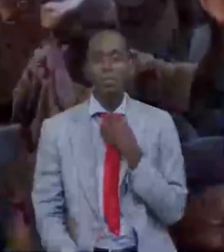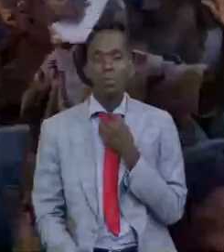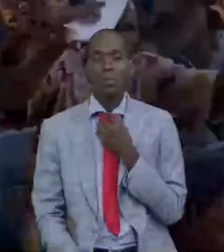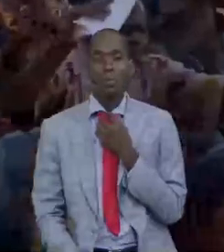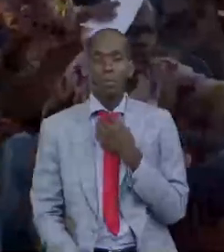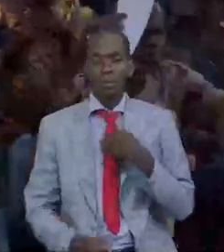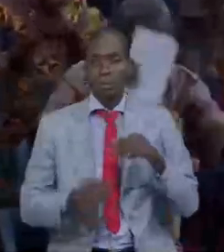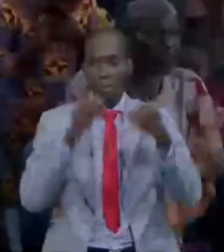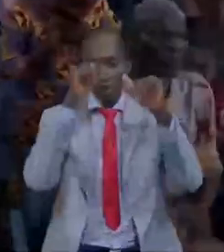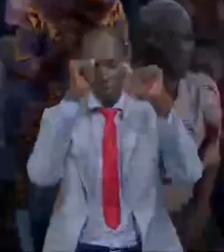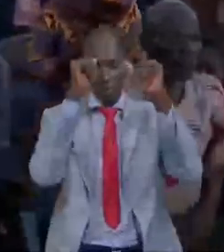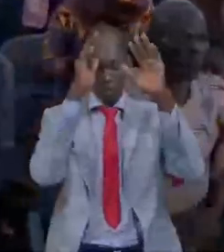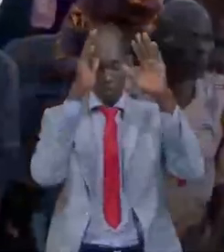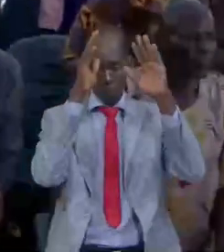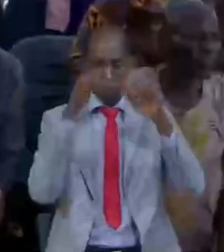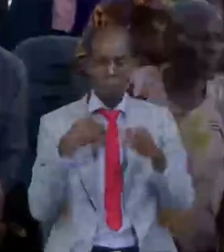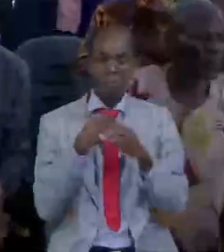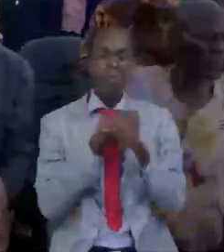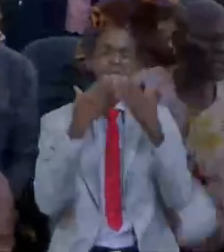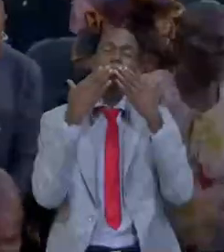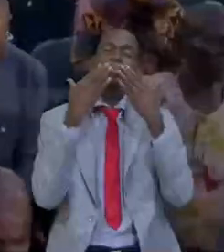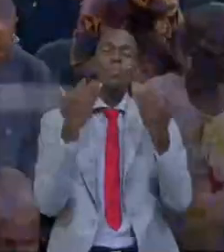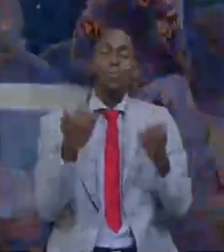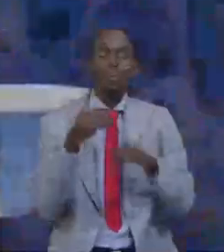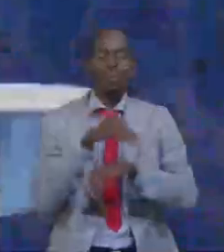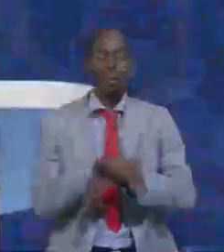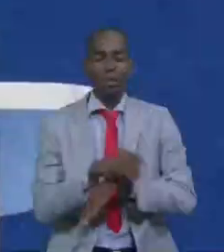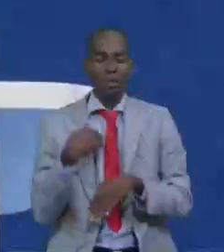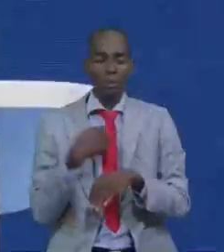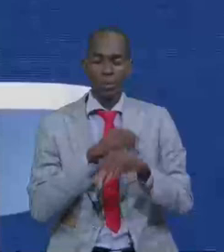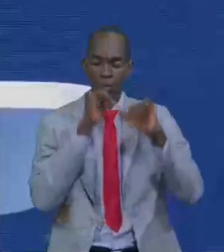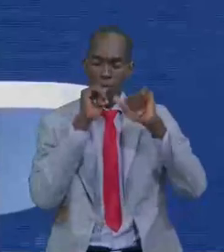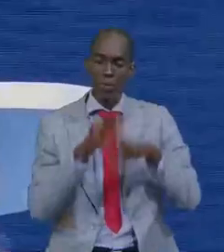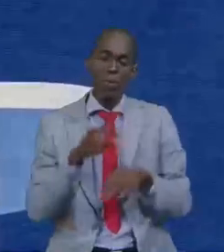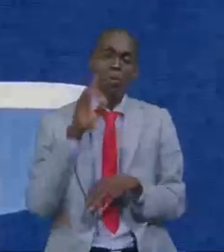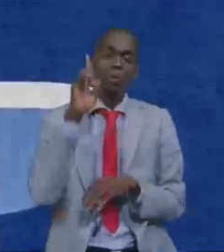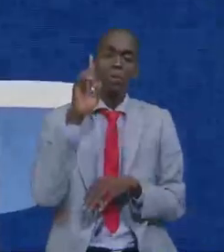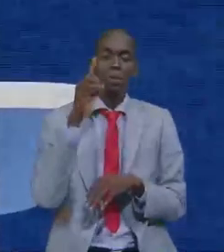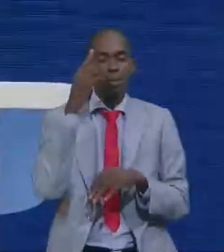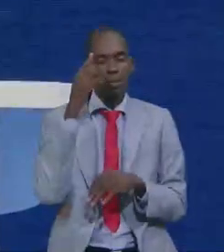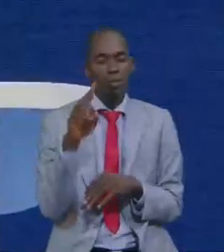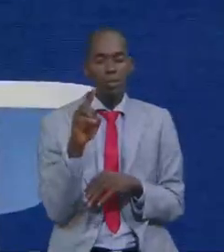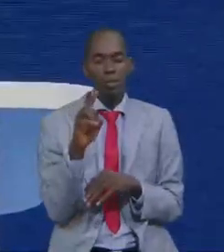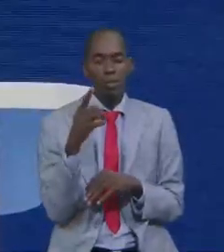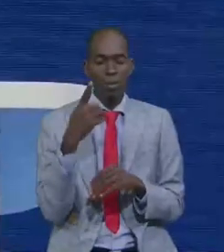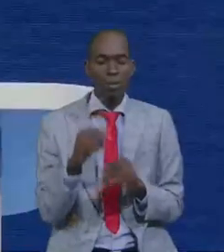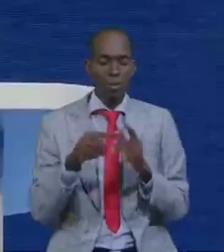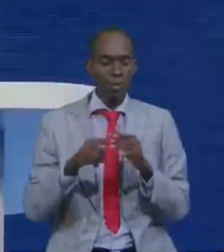Père, nous te remercions ce soir. Nous te bénissons pour le commencement